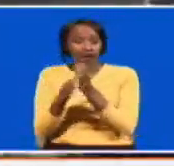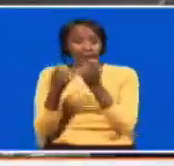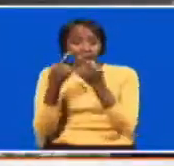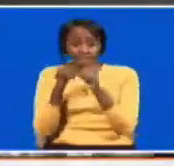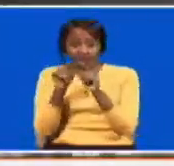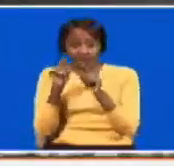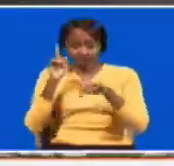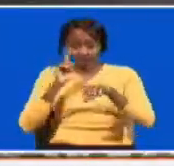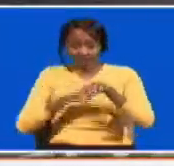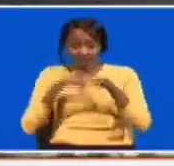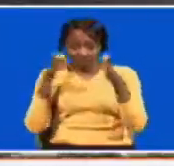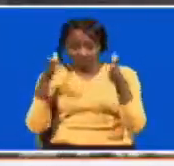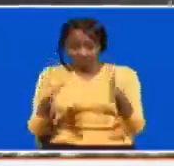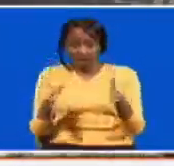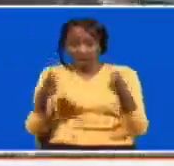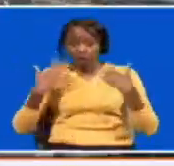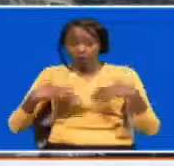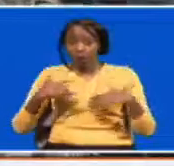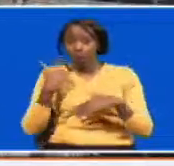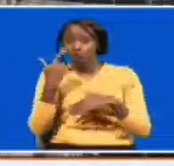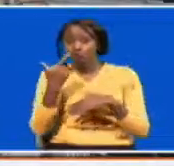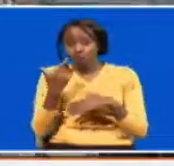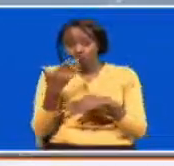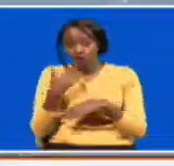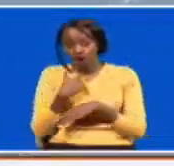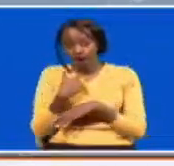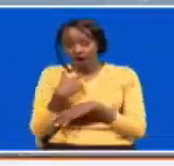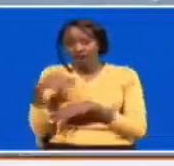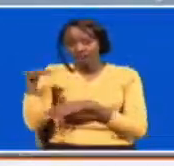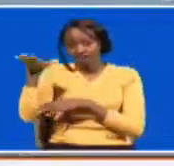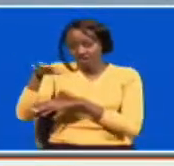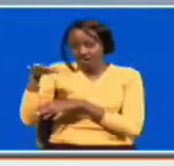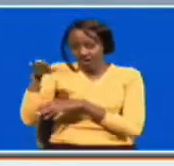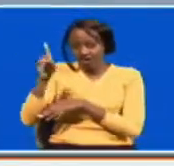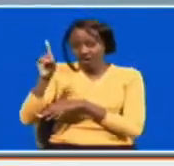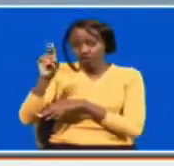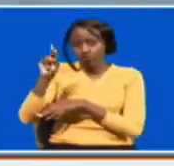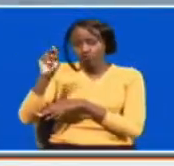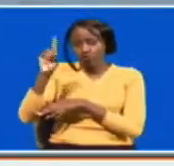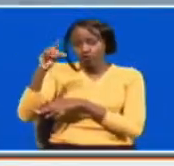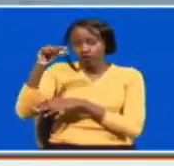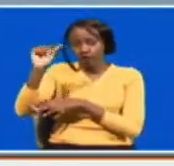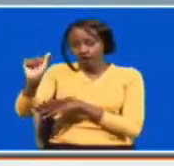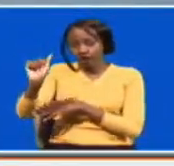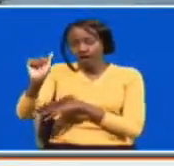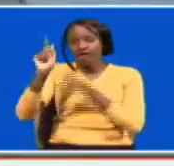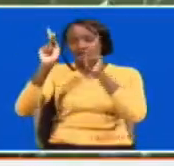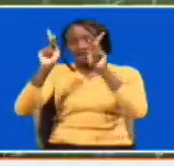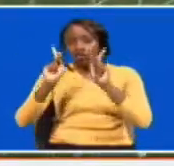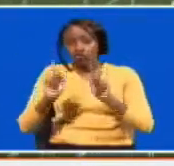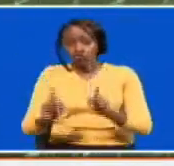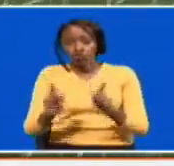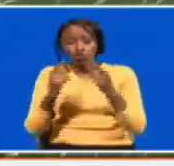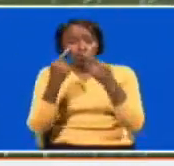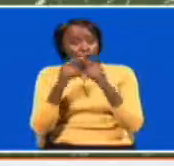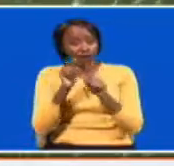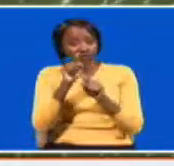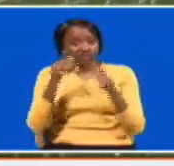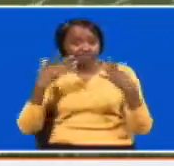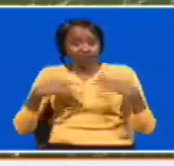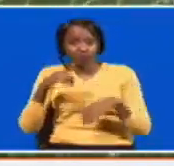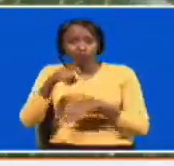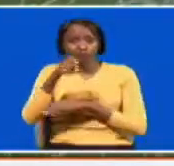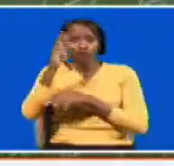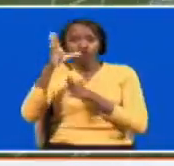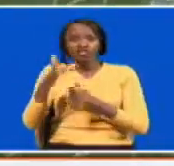Wakati huu ni wafugaji wa samaki wa vizimba katika ufuko wa Dunga jijini Kisumu. Wafugaji hao wa samaki